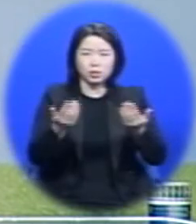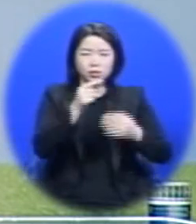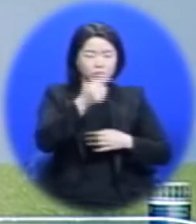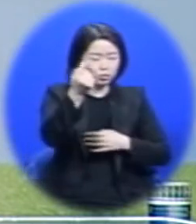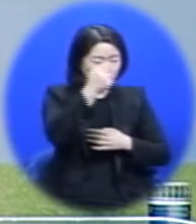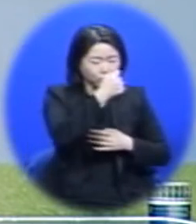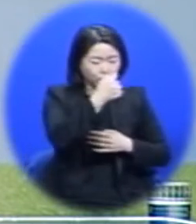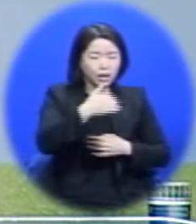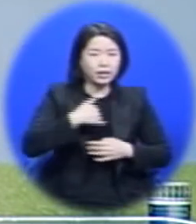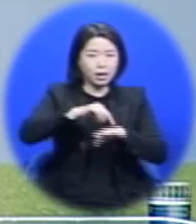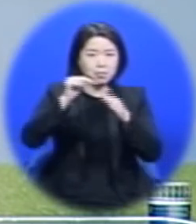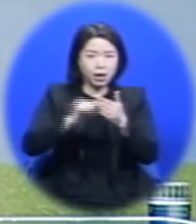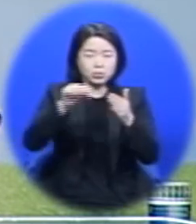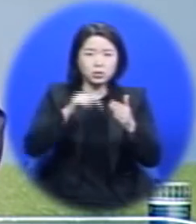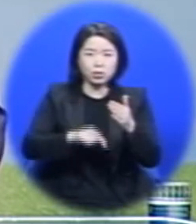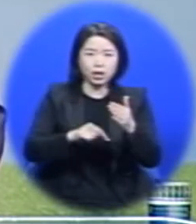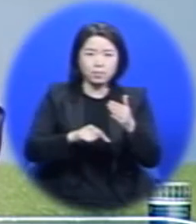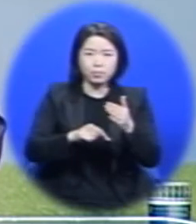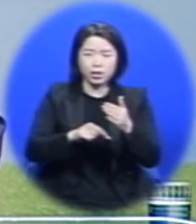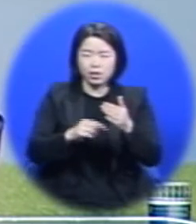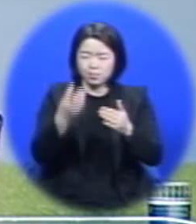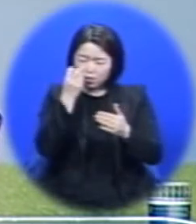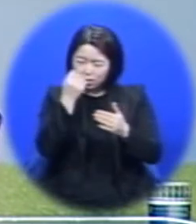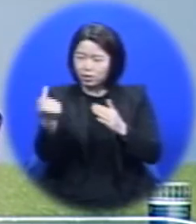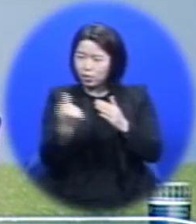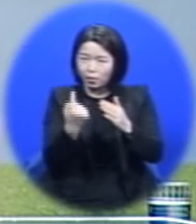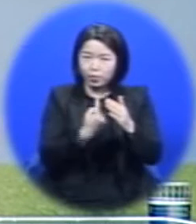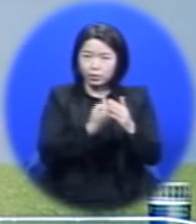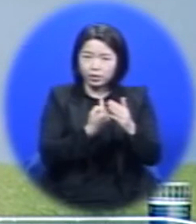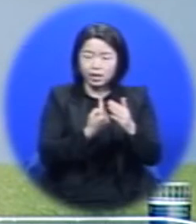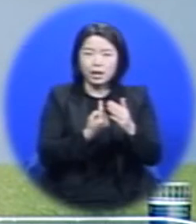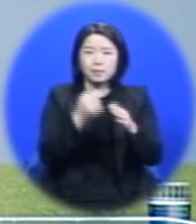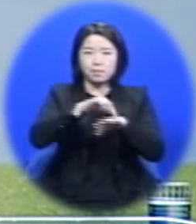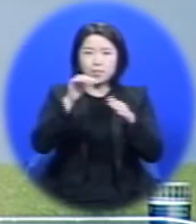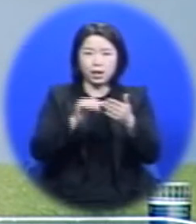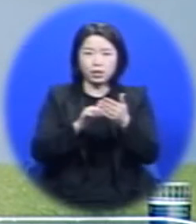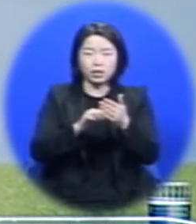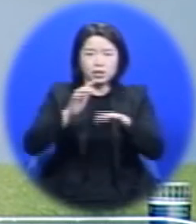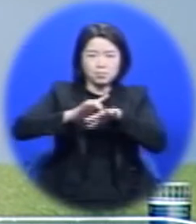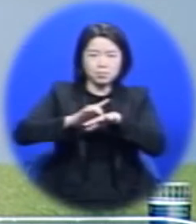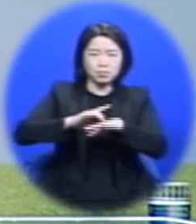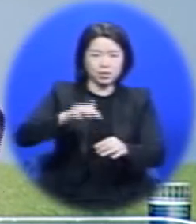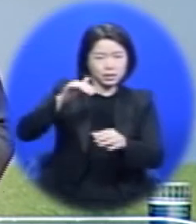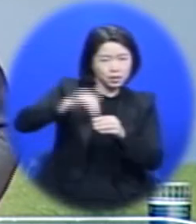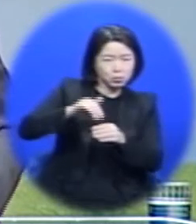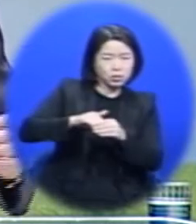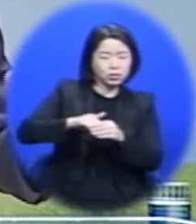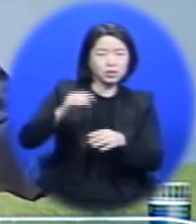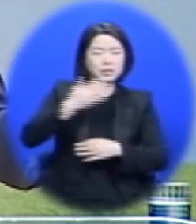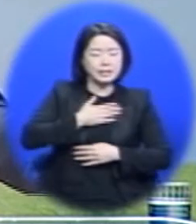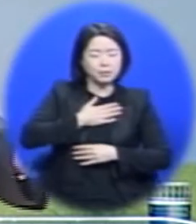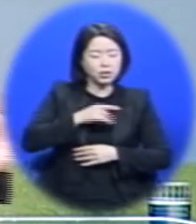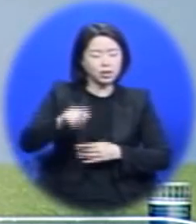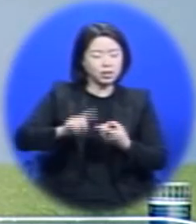통하여 내 마음속에 교묘하게 파고 들어오는 이 마귀가 심어주는 생각과 감정, 왜 이건 그렇게